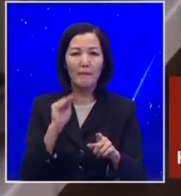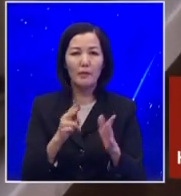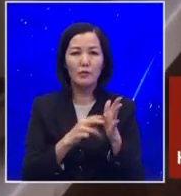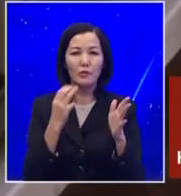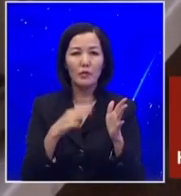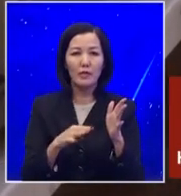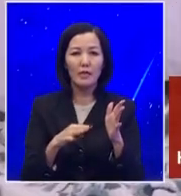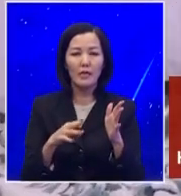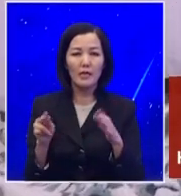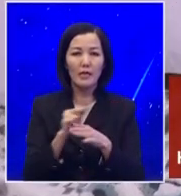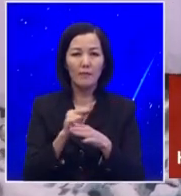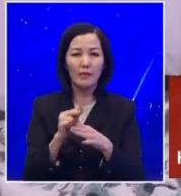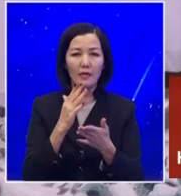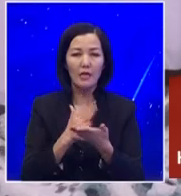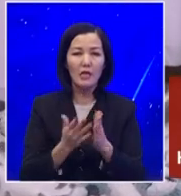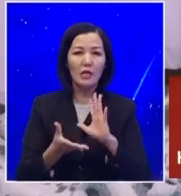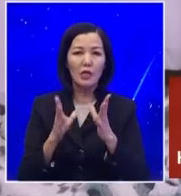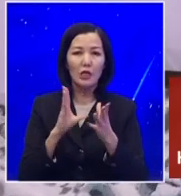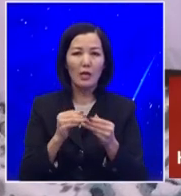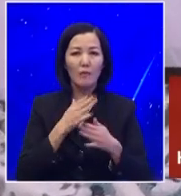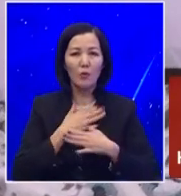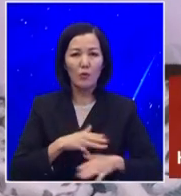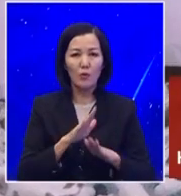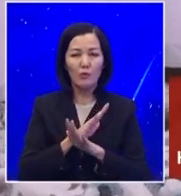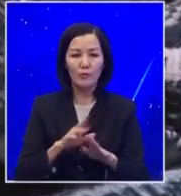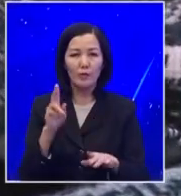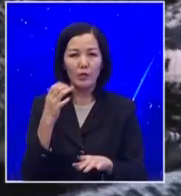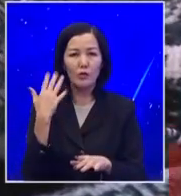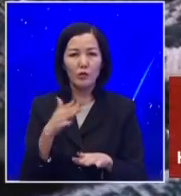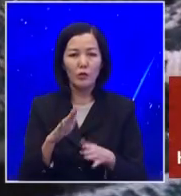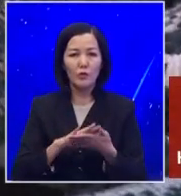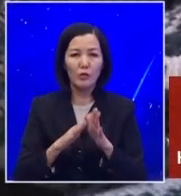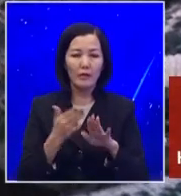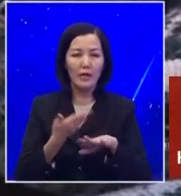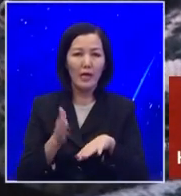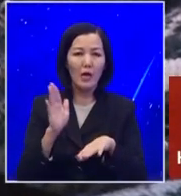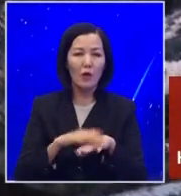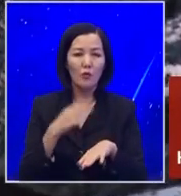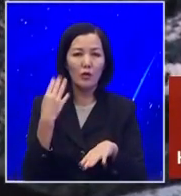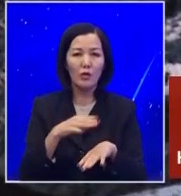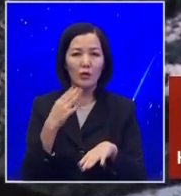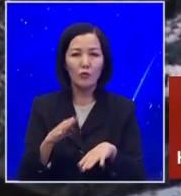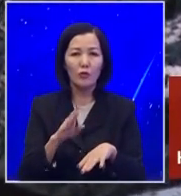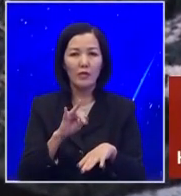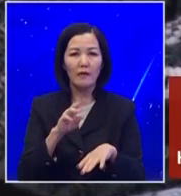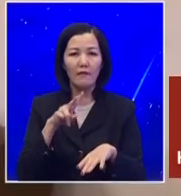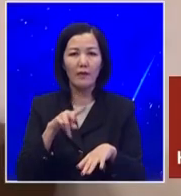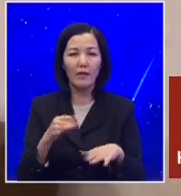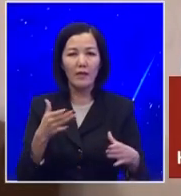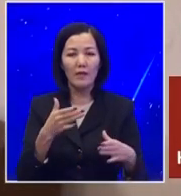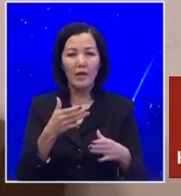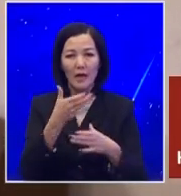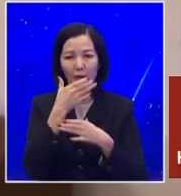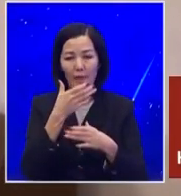жағдайда. Жалпы елдегі эпидахуал көңіл көншітпейді. 250 адамның жағдайы ауыр, 44 науқас екпені жасанды желдету